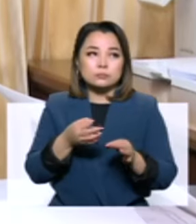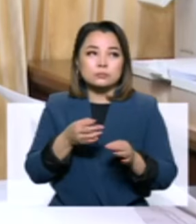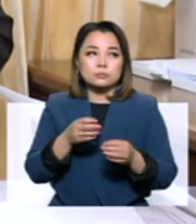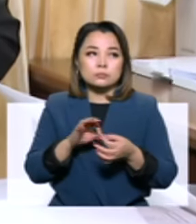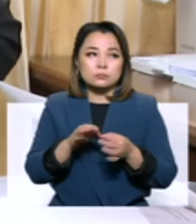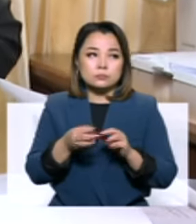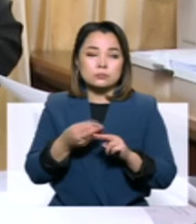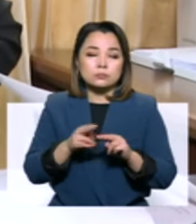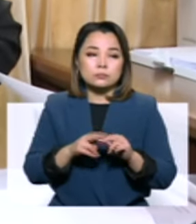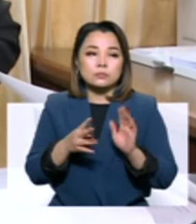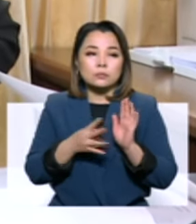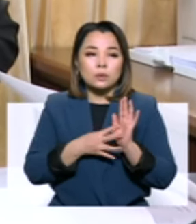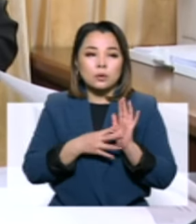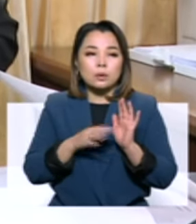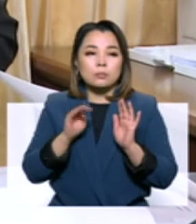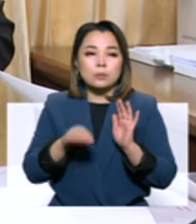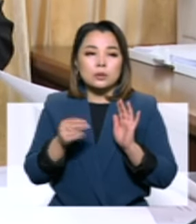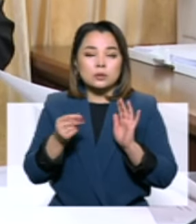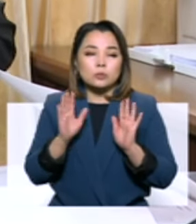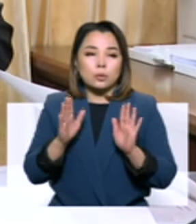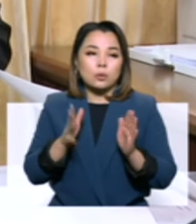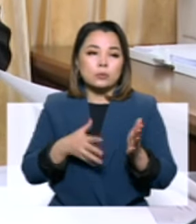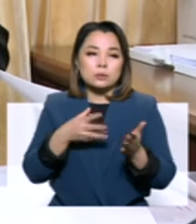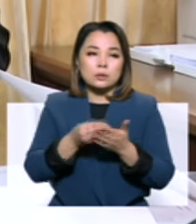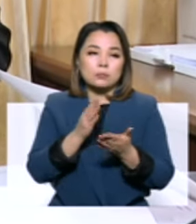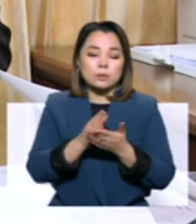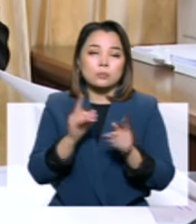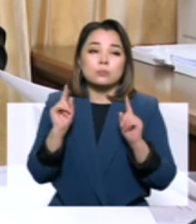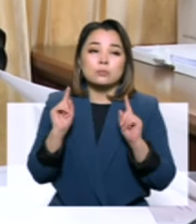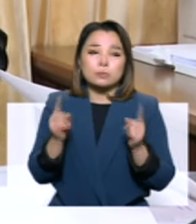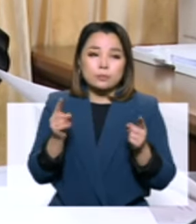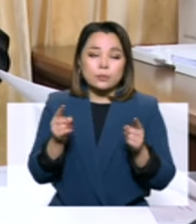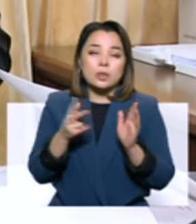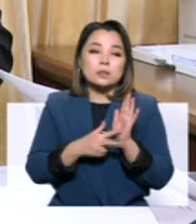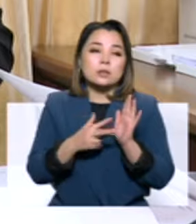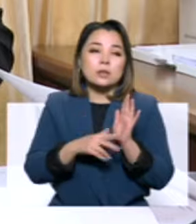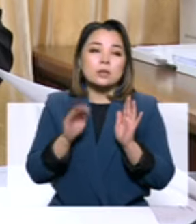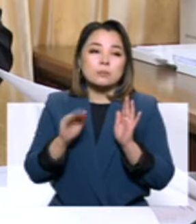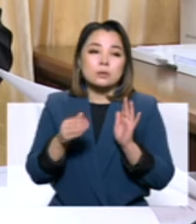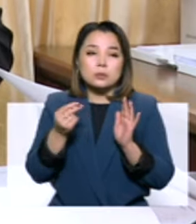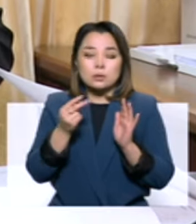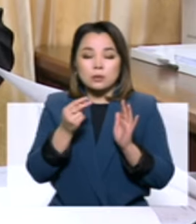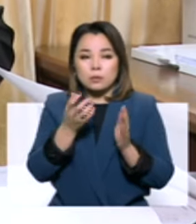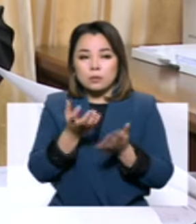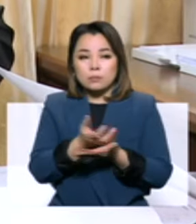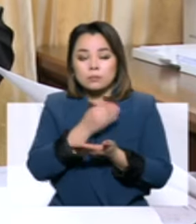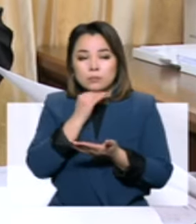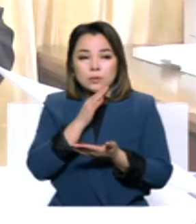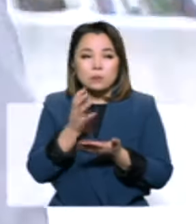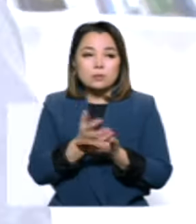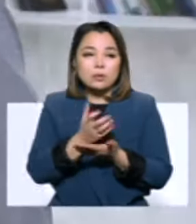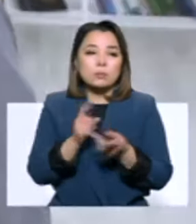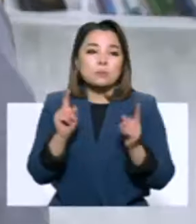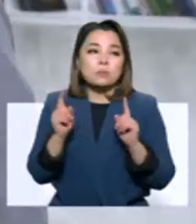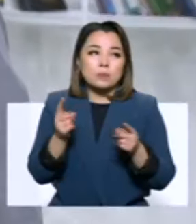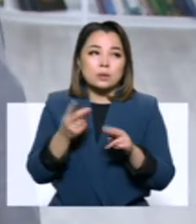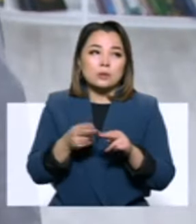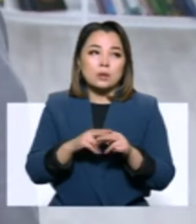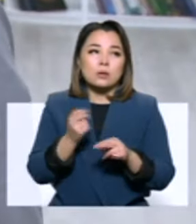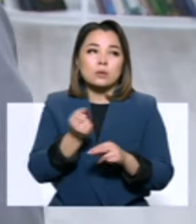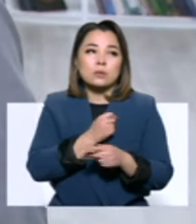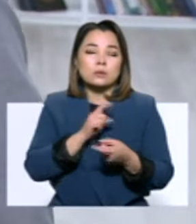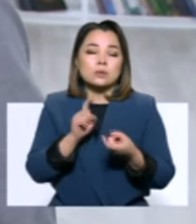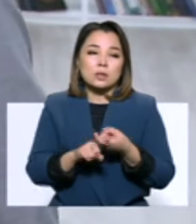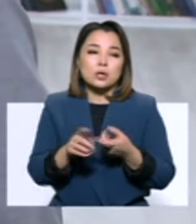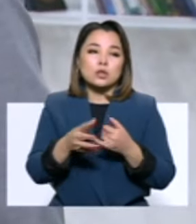дейді, бізге 9 мың теңге осында айлыққа дейді. 9 мың теңге. Сонда 80 мың теңге жетпейтін айлық алады. Бұл не масқара? Өкінішке қарай